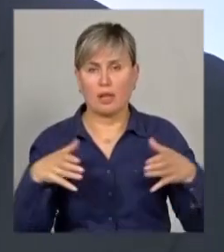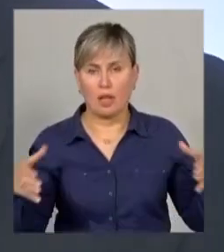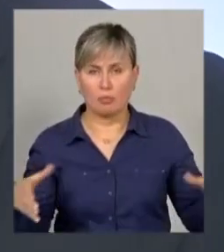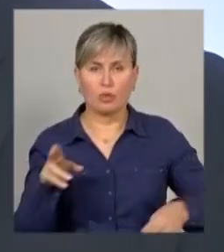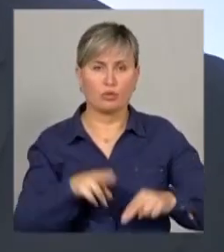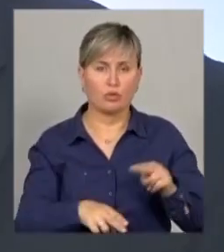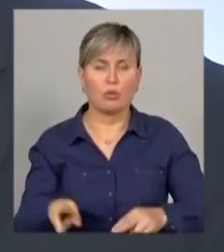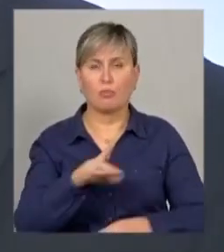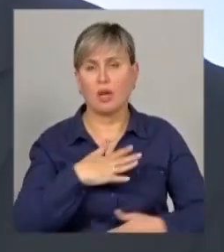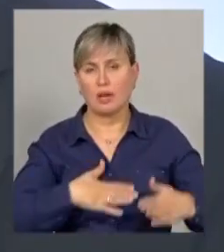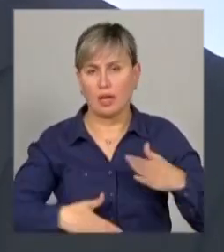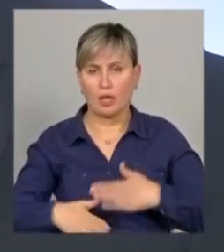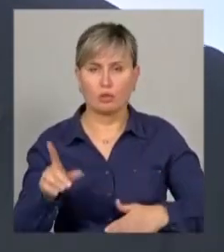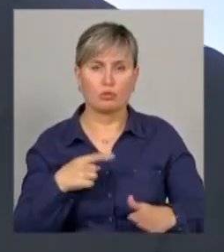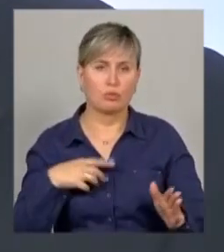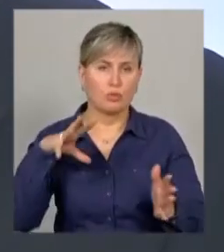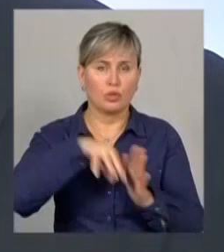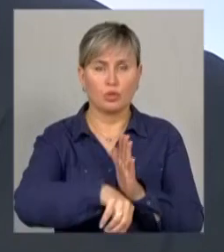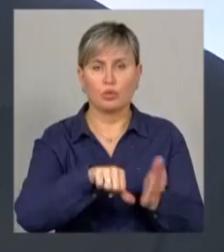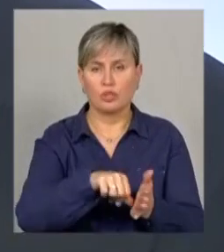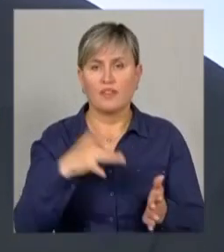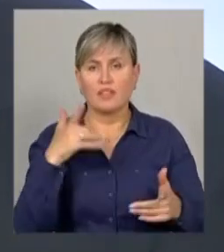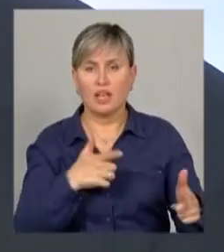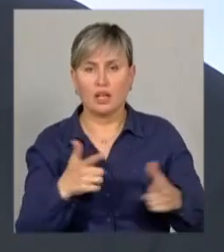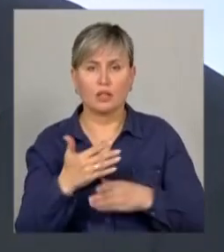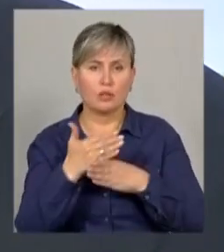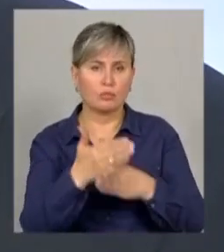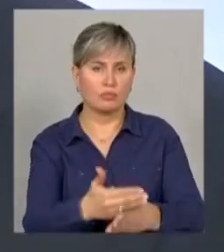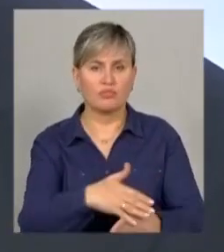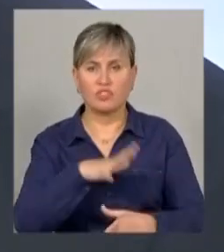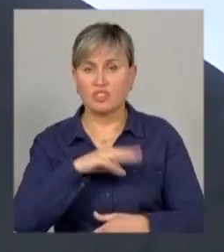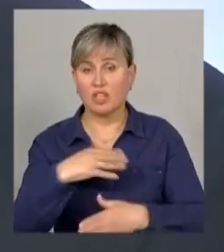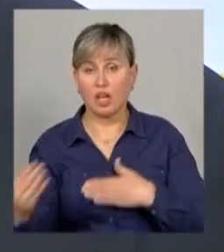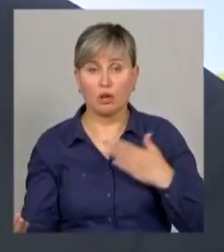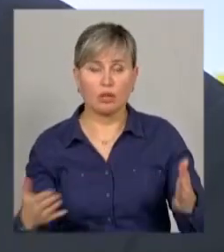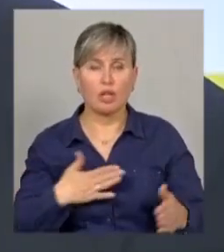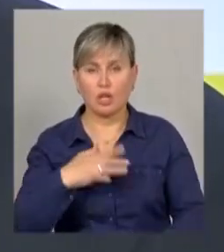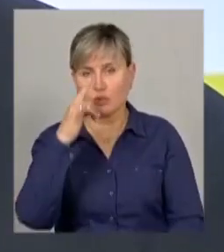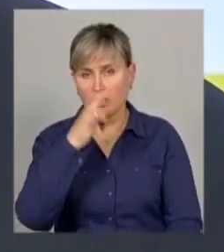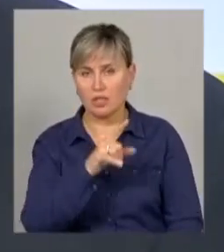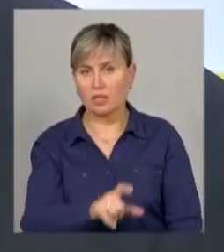что стали частью электорального процесса и всегда готовы оказывать всестороннюю поддержку нашим казахстанским коллегам